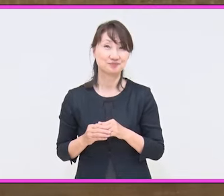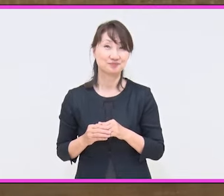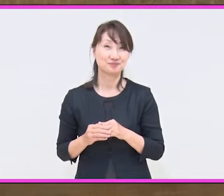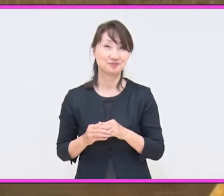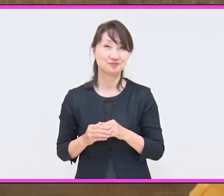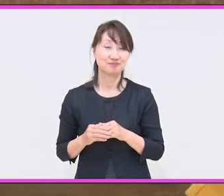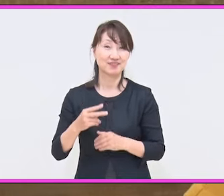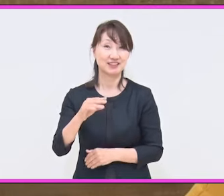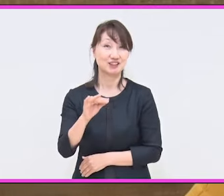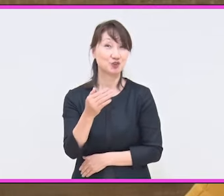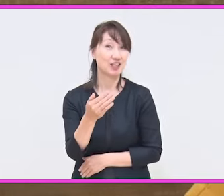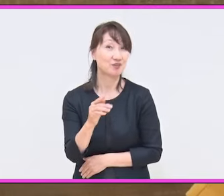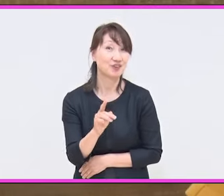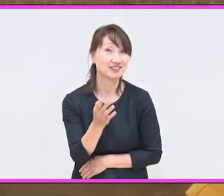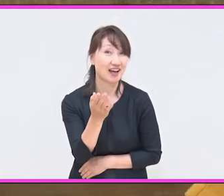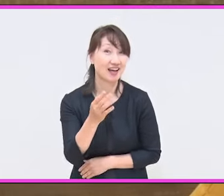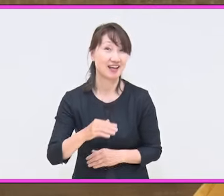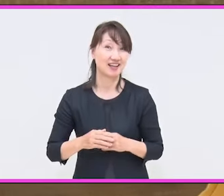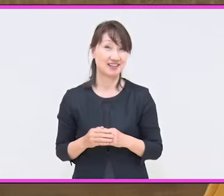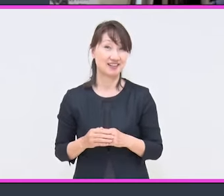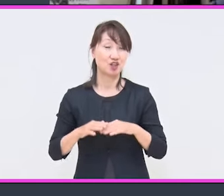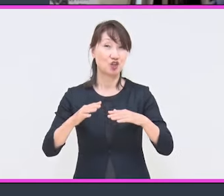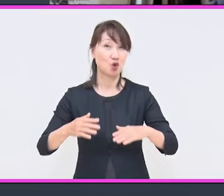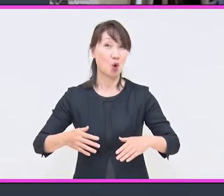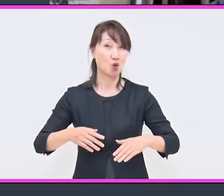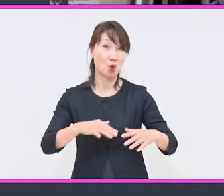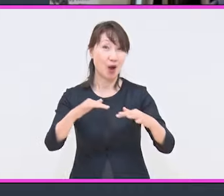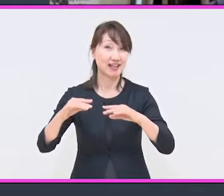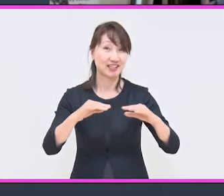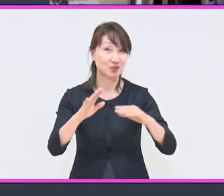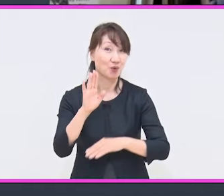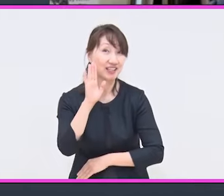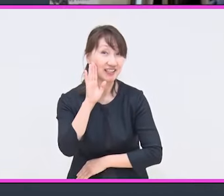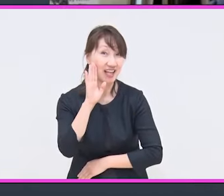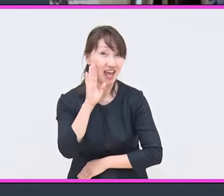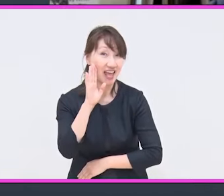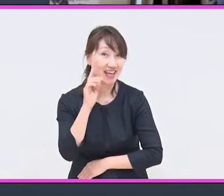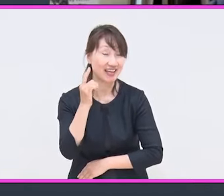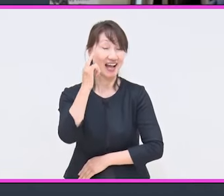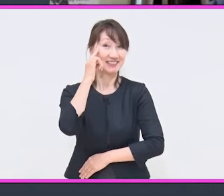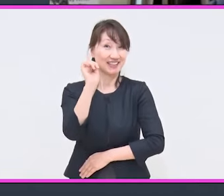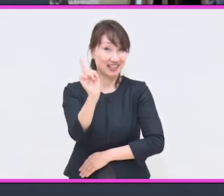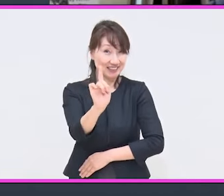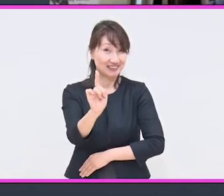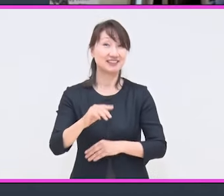ニックさんいかがでしたか。今日のスタジオのお話を聞いて何か感じたことはありますか。